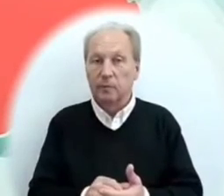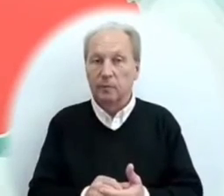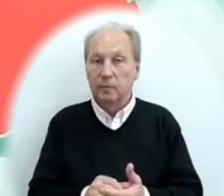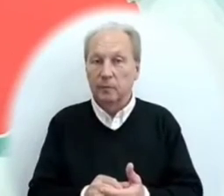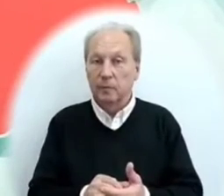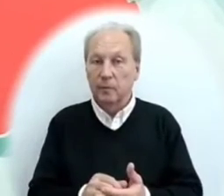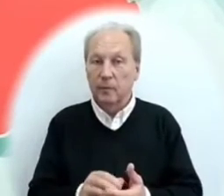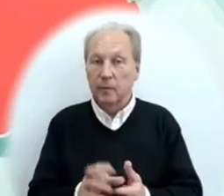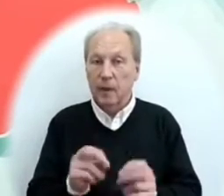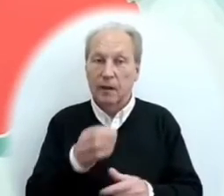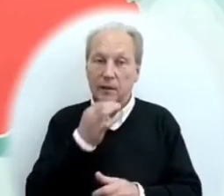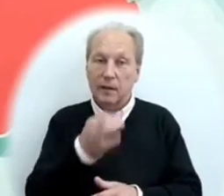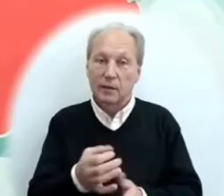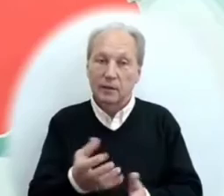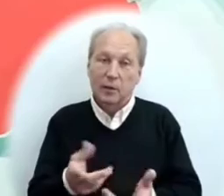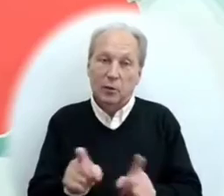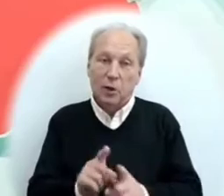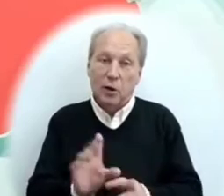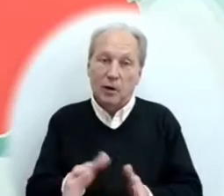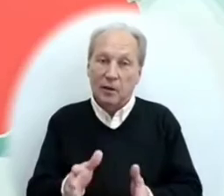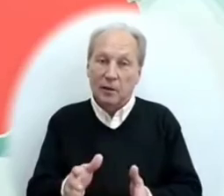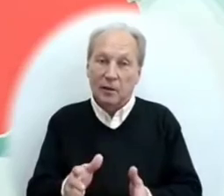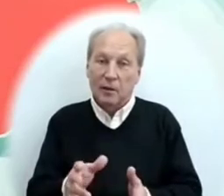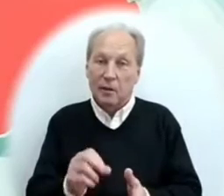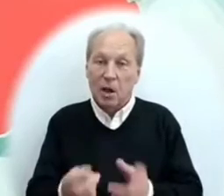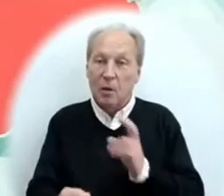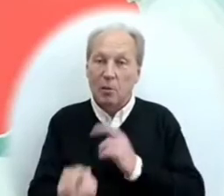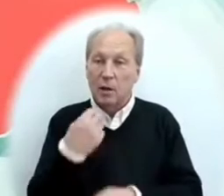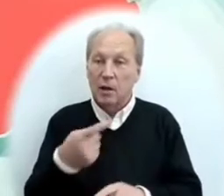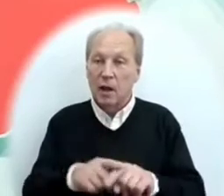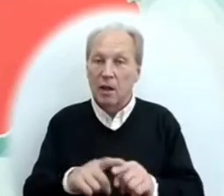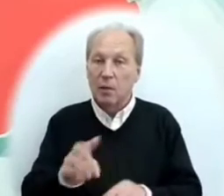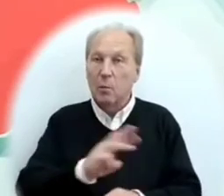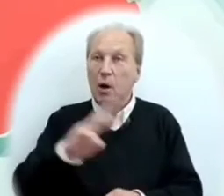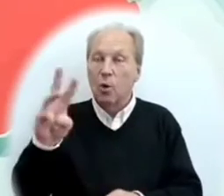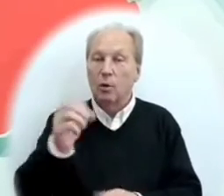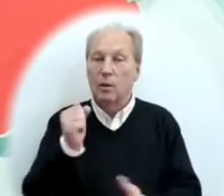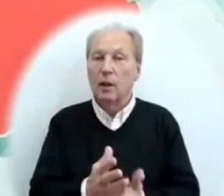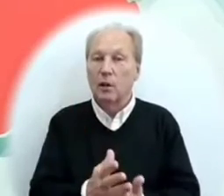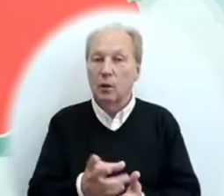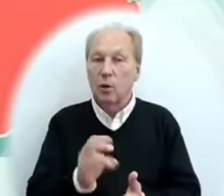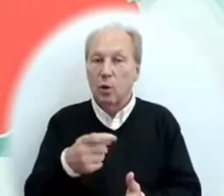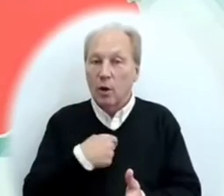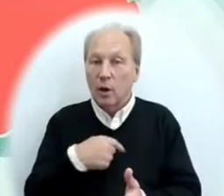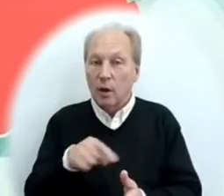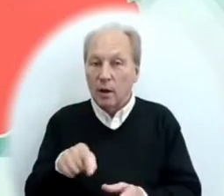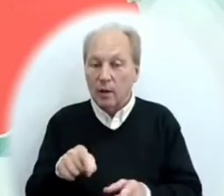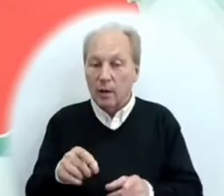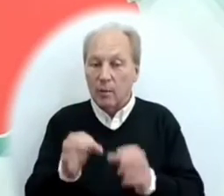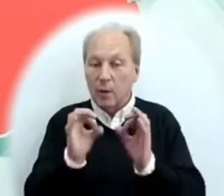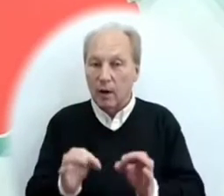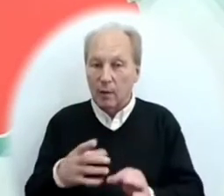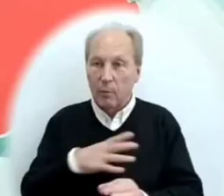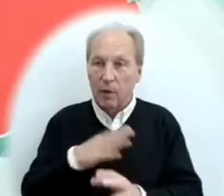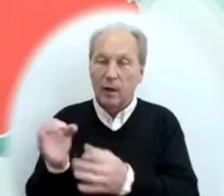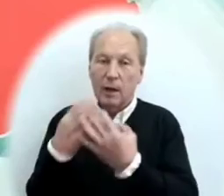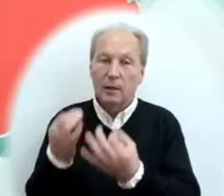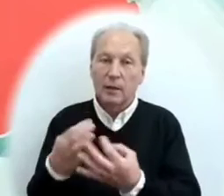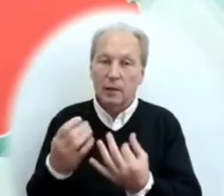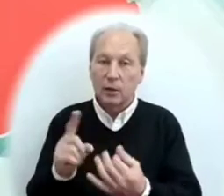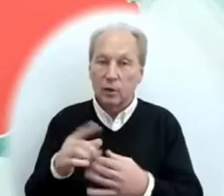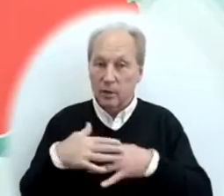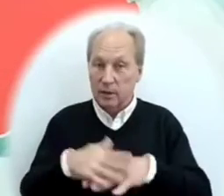как сказать, ну, то есть не пришли ко мне эти миллионы сразу, но я настолько, вот это правильно было мне рассказано, что сеть,